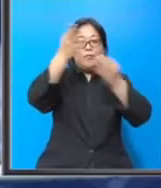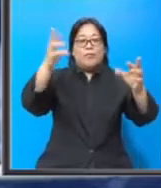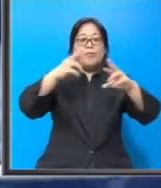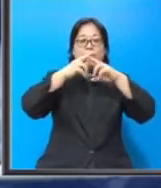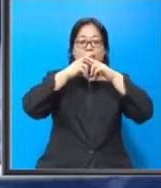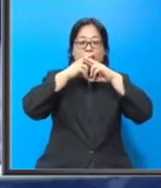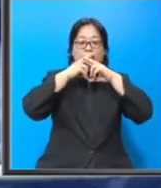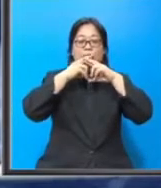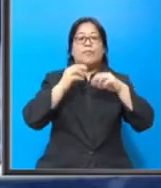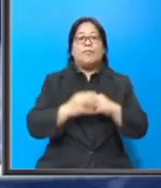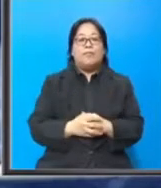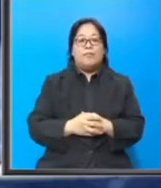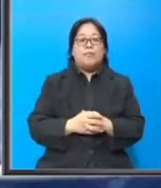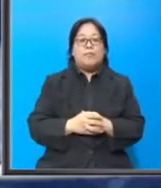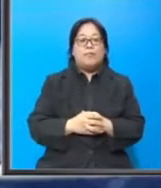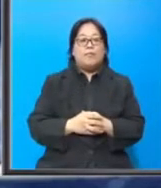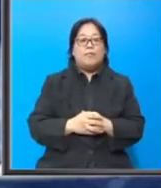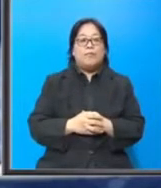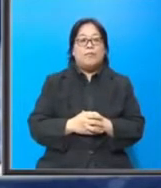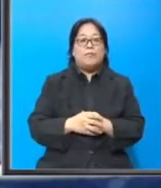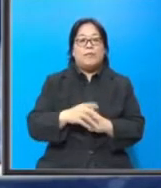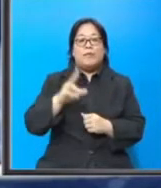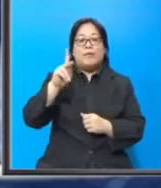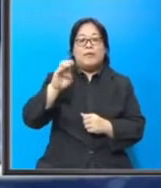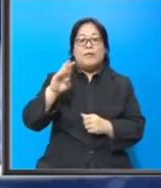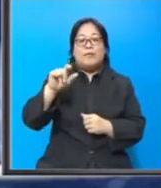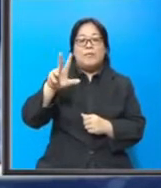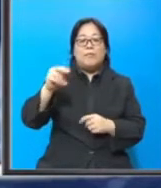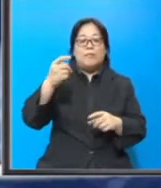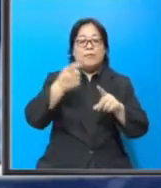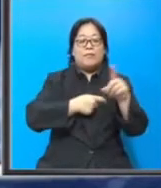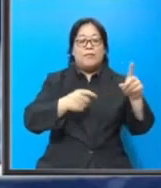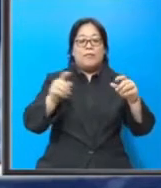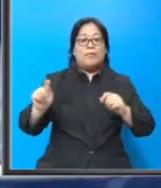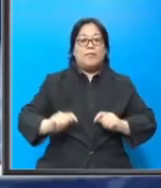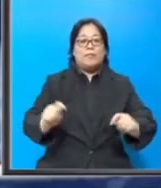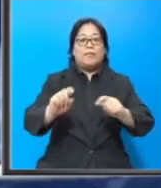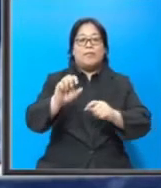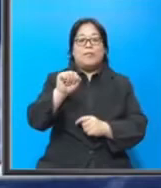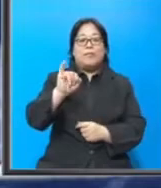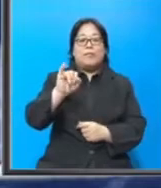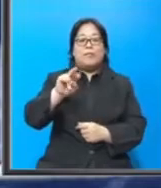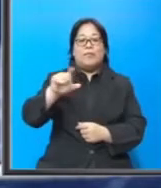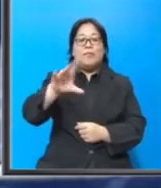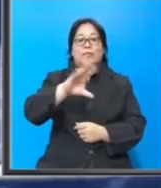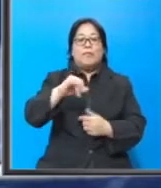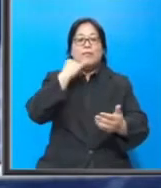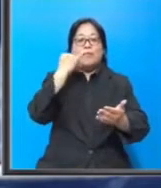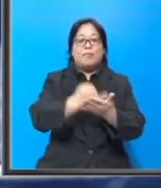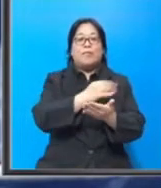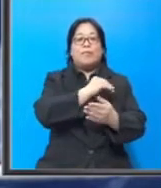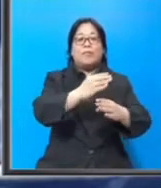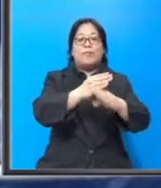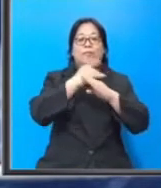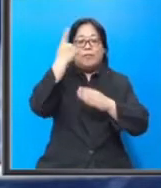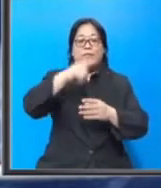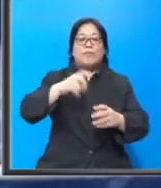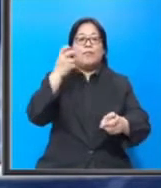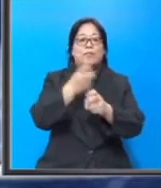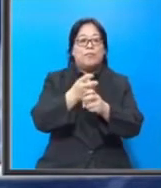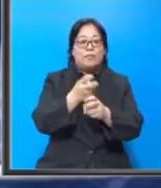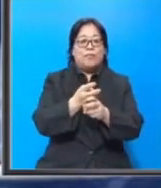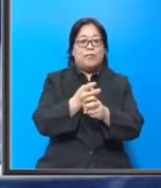sulit, kekebalan daripada tindakan sivil dan jenayah serta perlindungan daripada tindakan